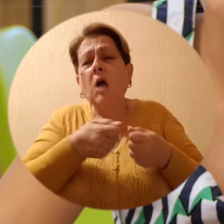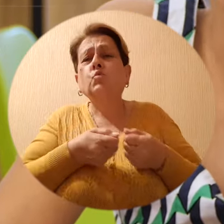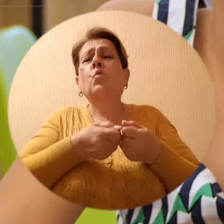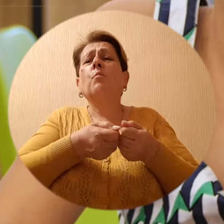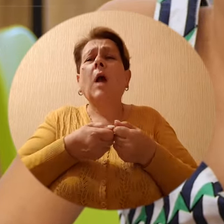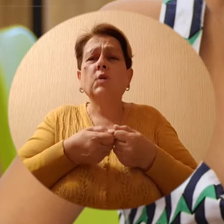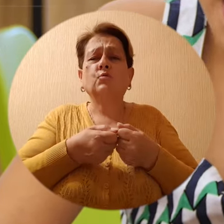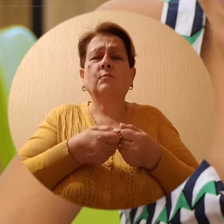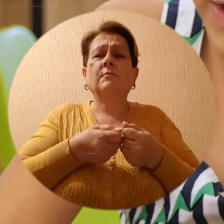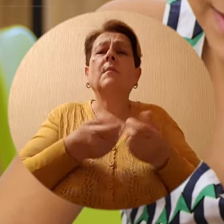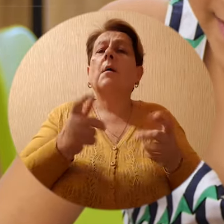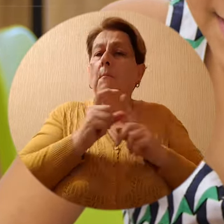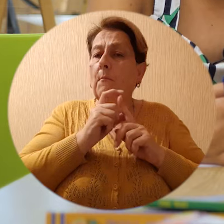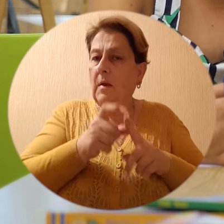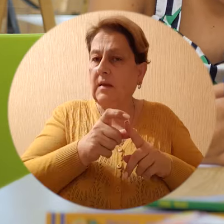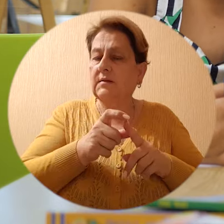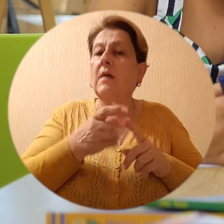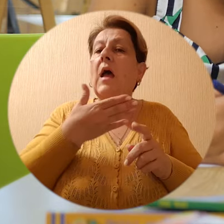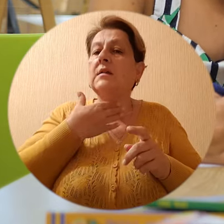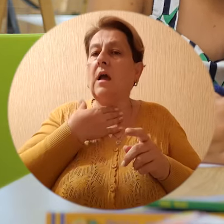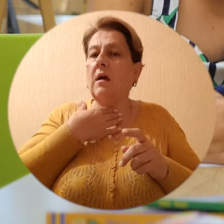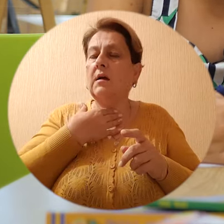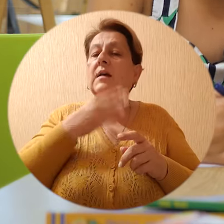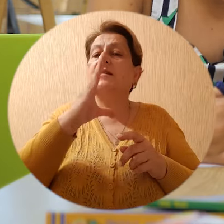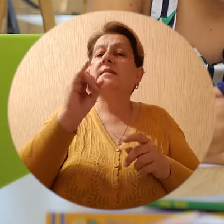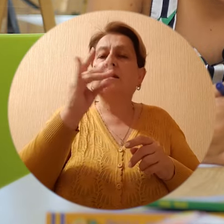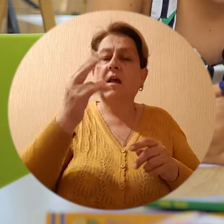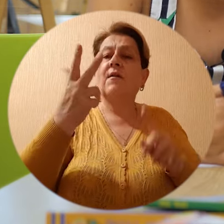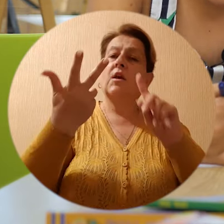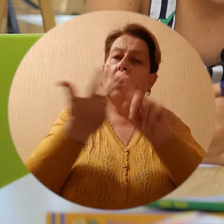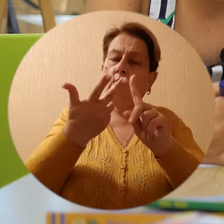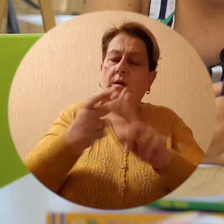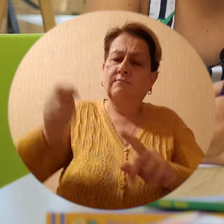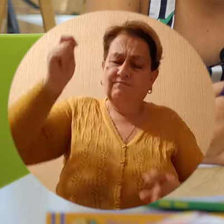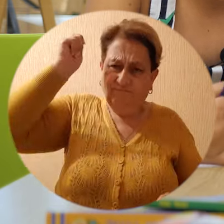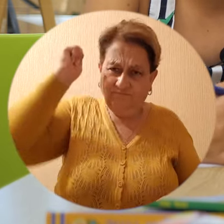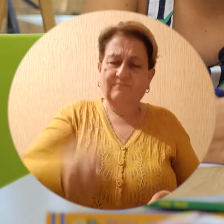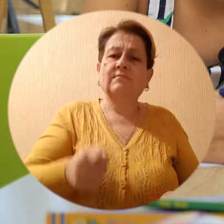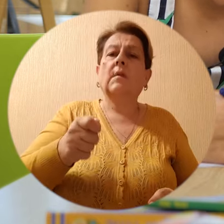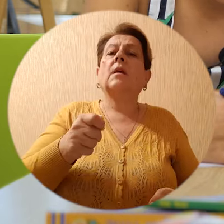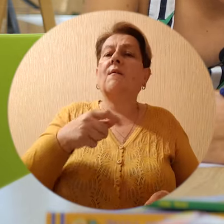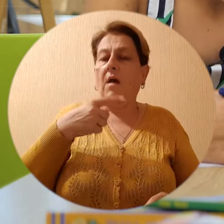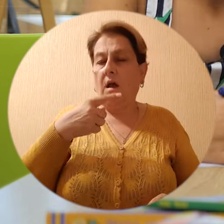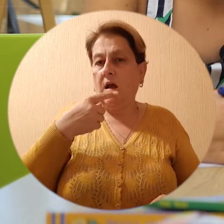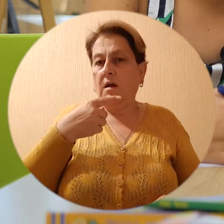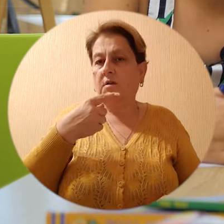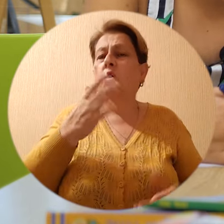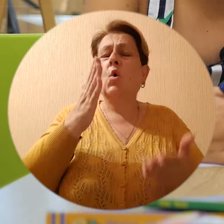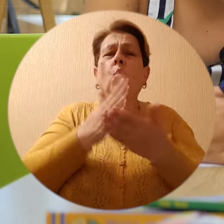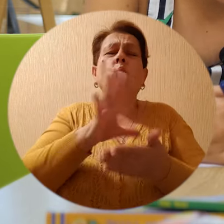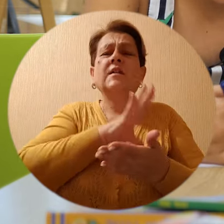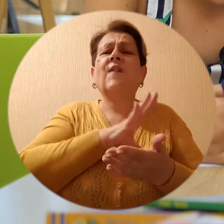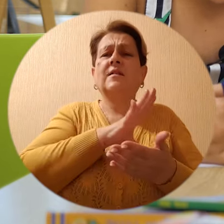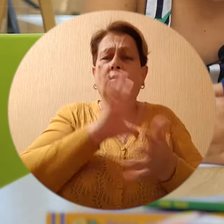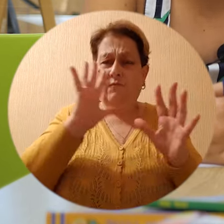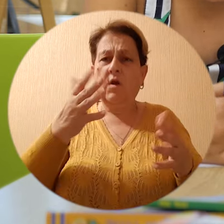«Քաշում, քաշում», պատասխանեց արձագանքը։ Ստանիսլավը երրորդ անգամ զարկեց սոճու բնին և ասաց. «Ունեցվածքիս